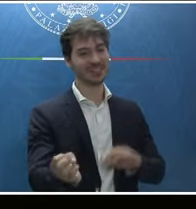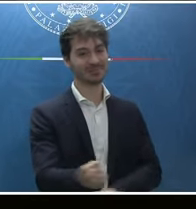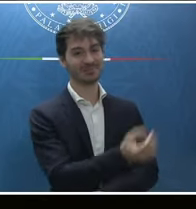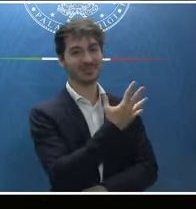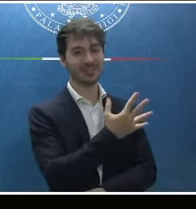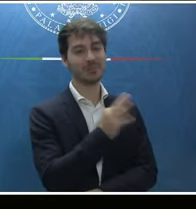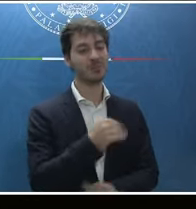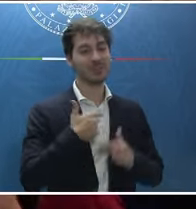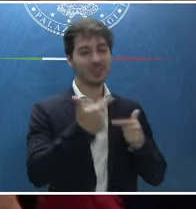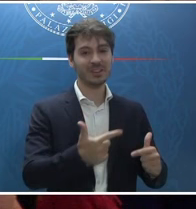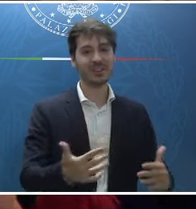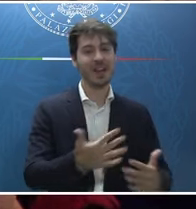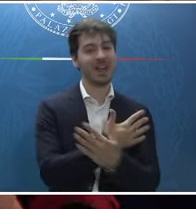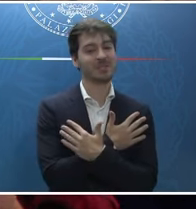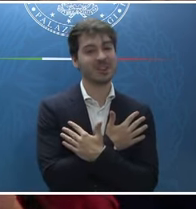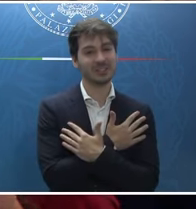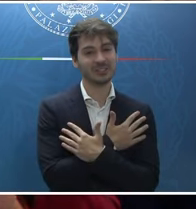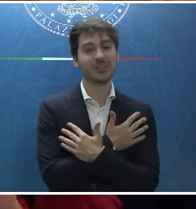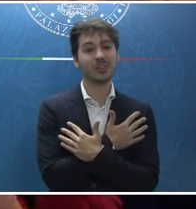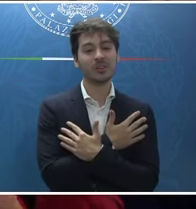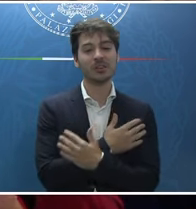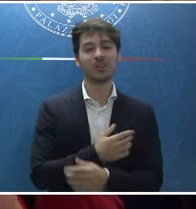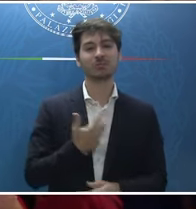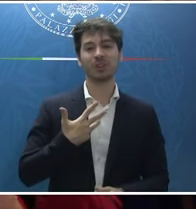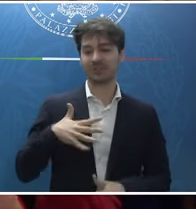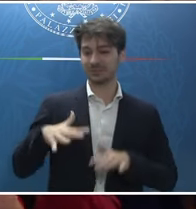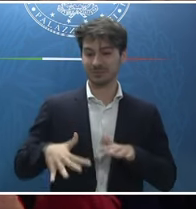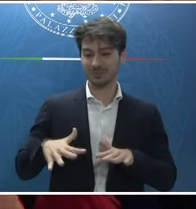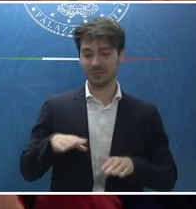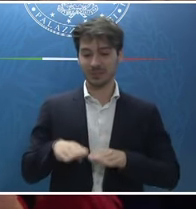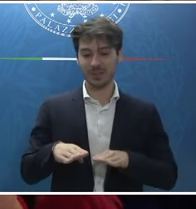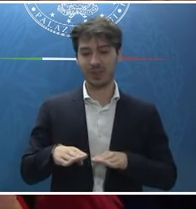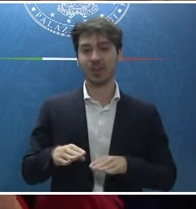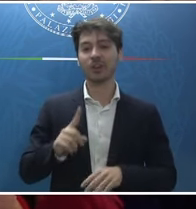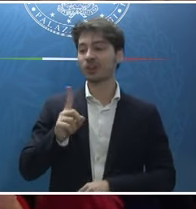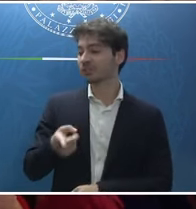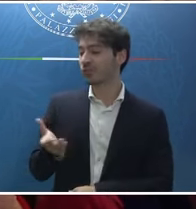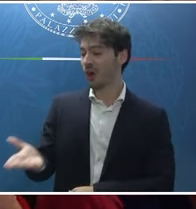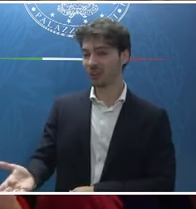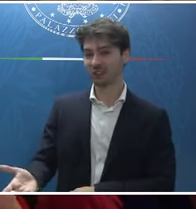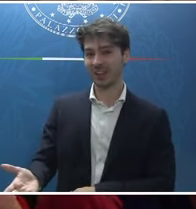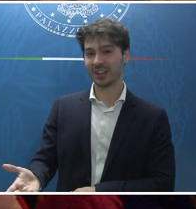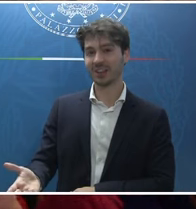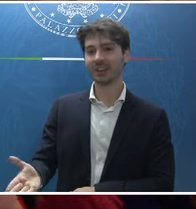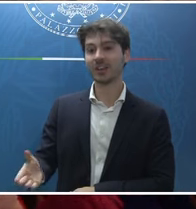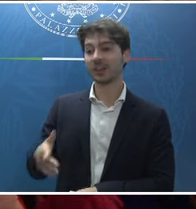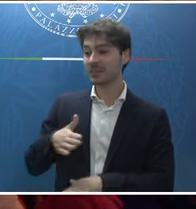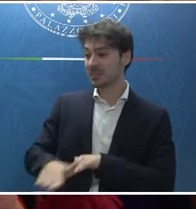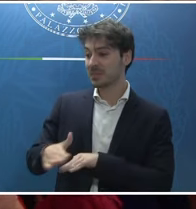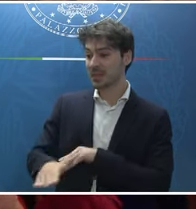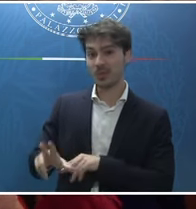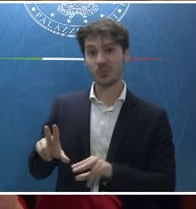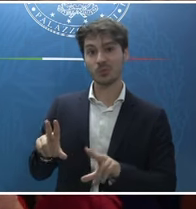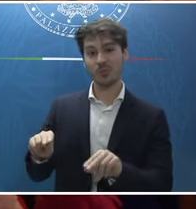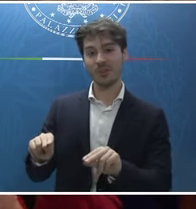questo abbraccio. Quindi dall'insicurezza ai piccoli passi, Giorgia, tu stai sperimentando, prego,